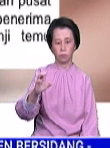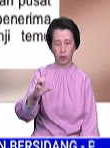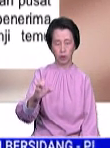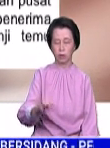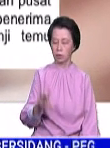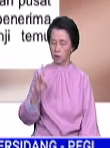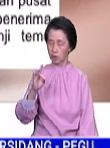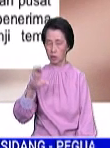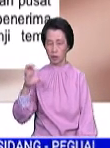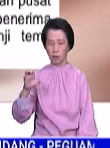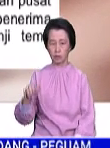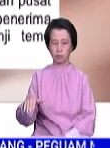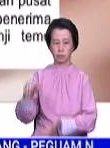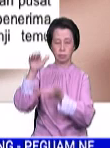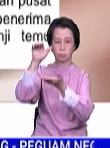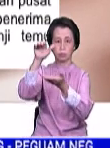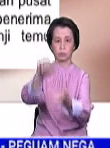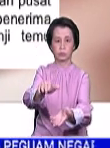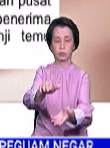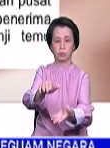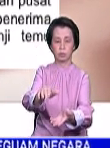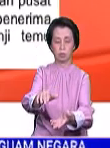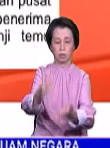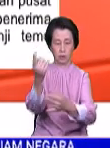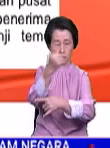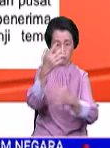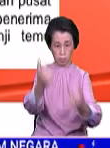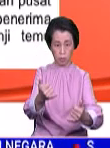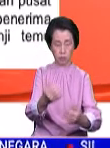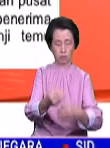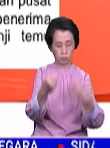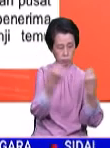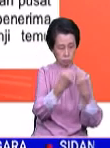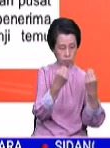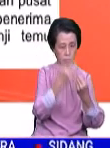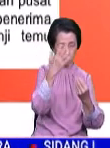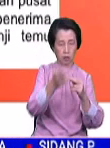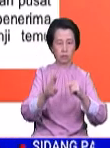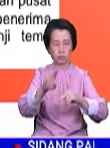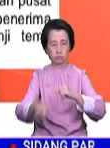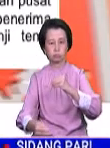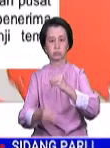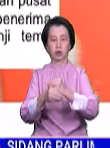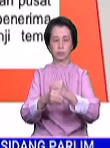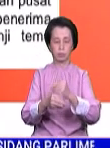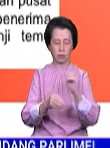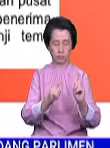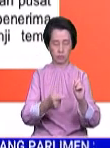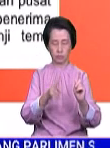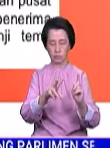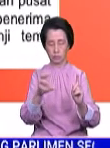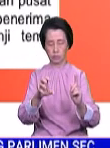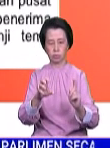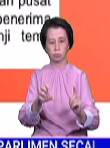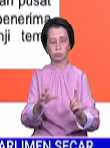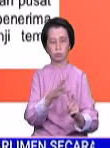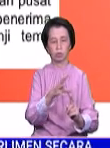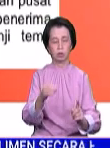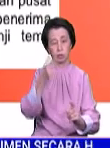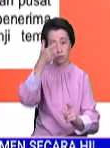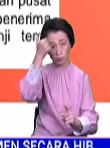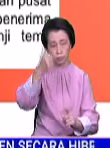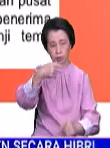dos vaksin dibekalkan untuk penerima hari ini dan kapasiti itu akan ditambah kepada 1,200 dos. Ini